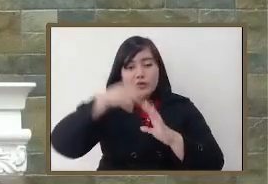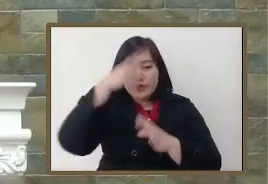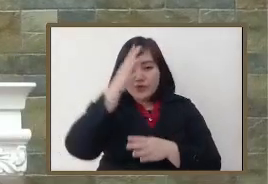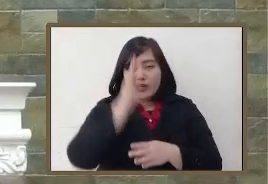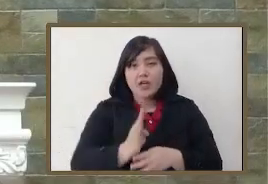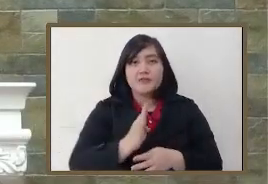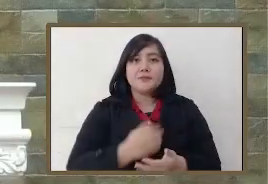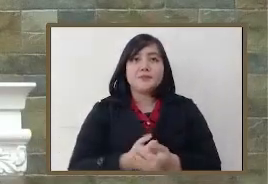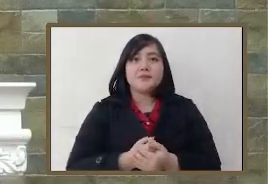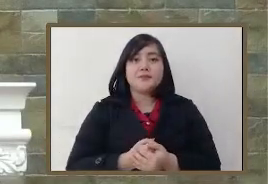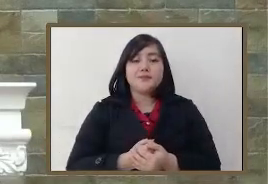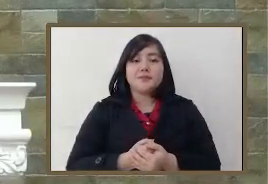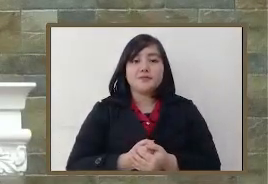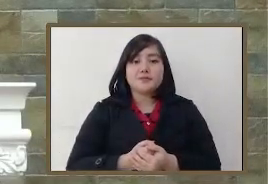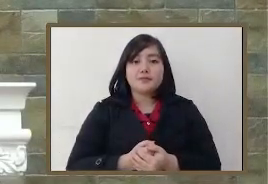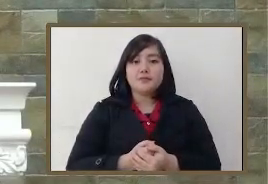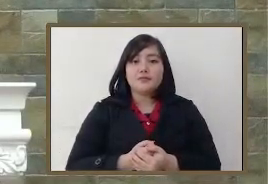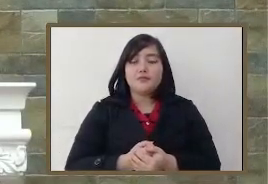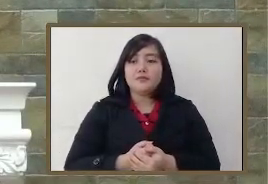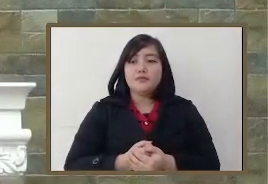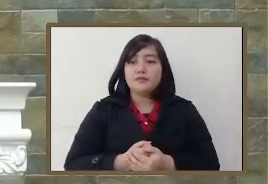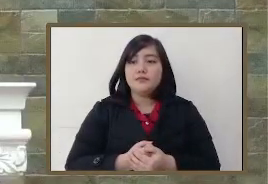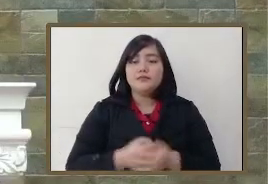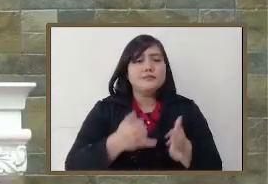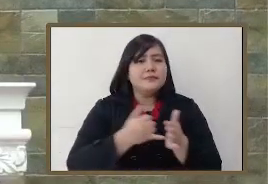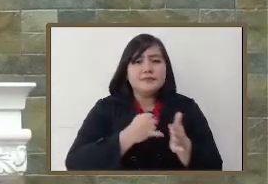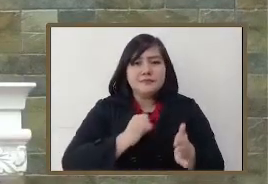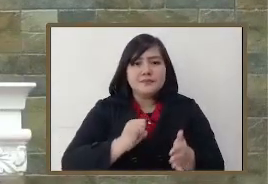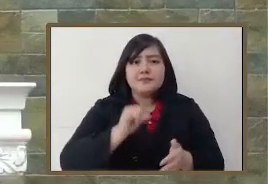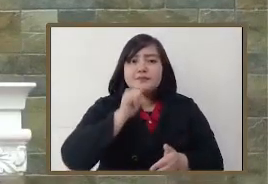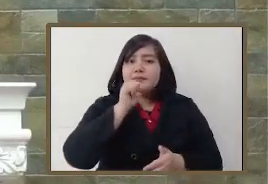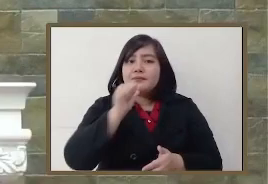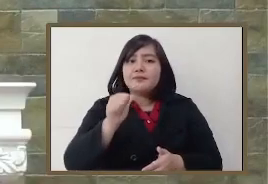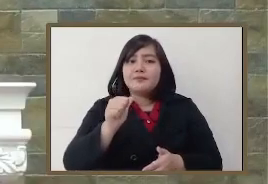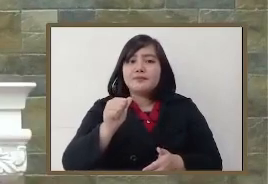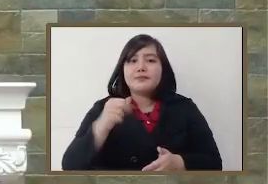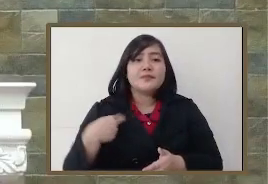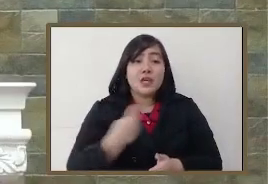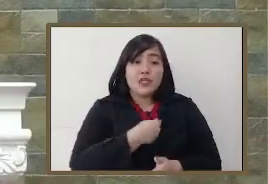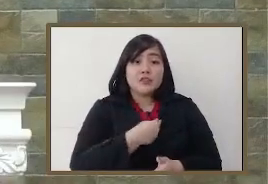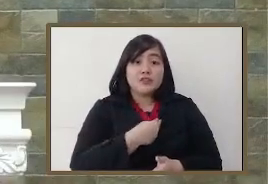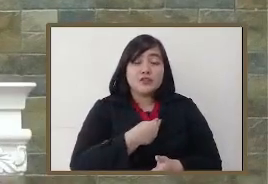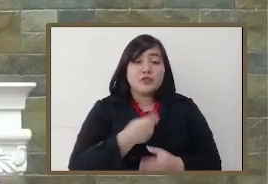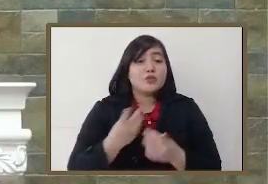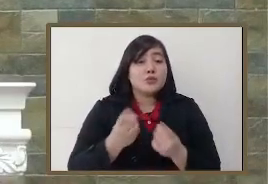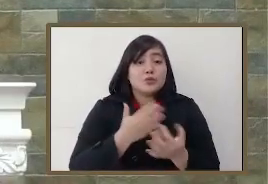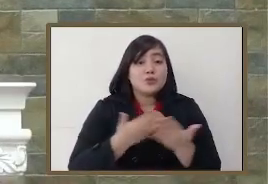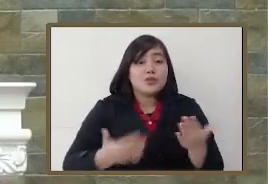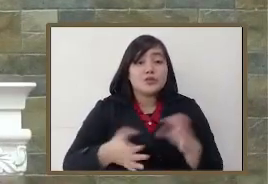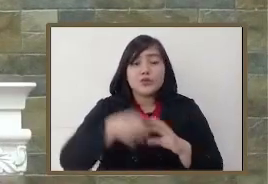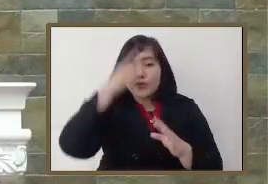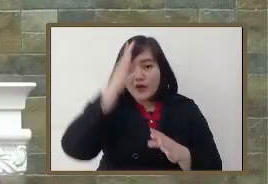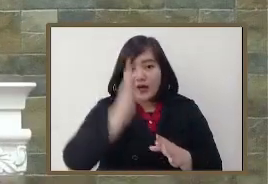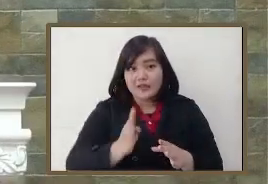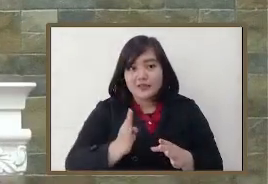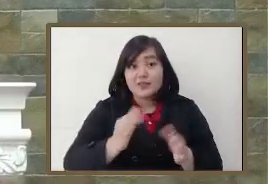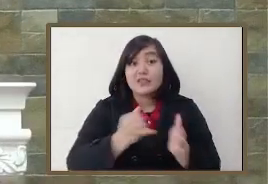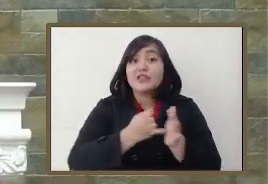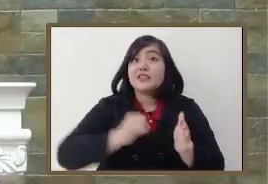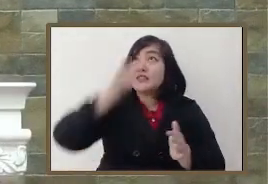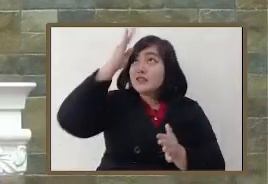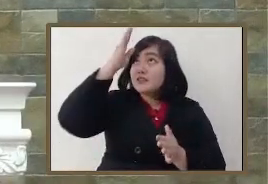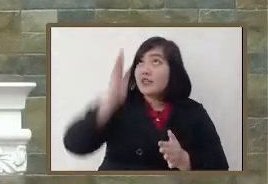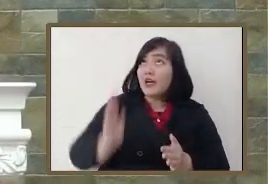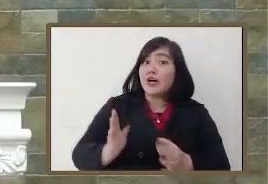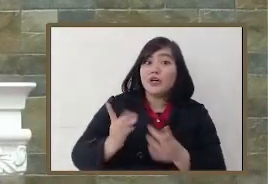Magagawa mo lamang yan. Actually, it is not you doing the things of God. It is God doing the things for